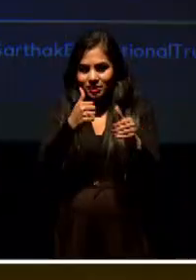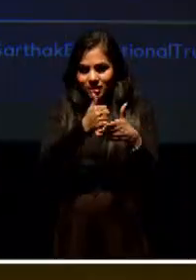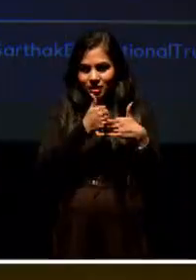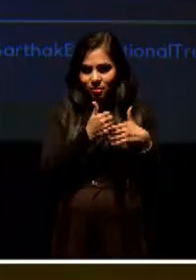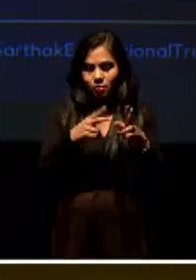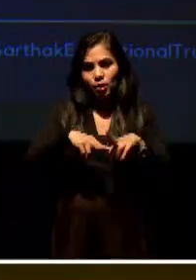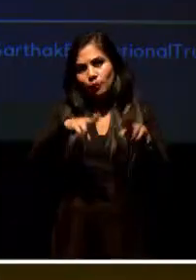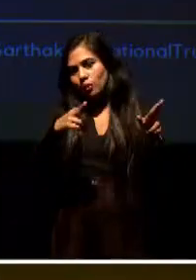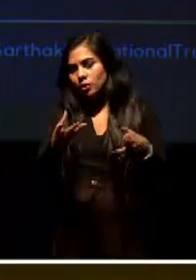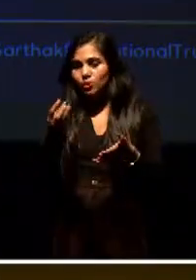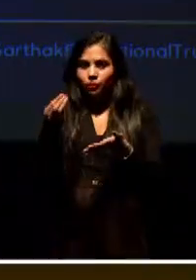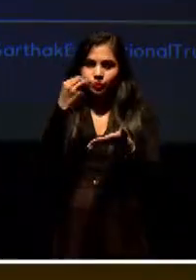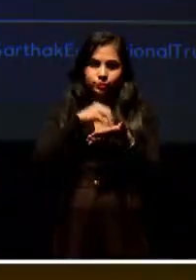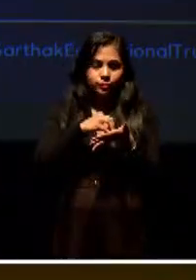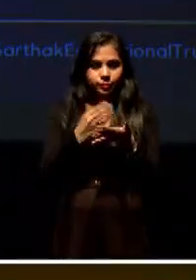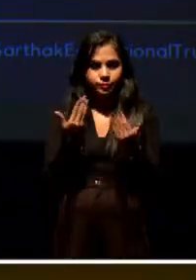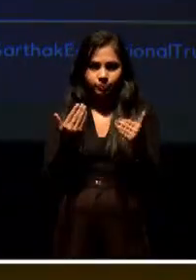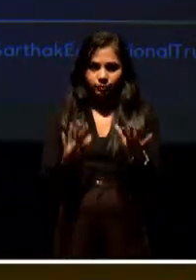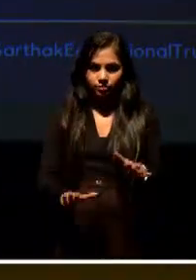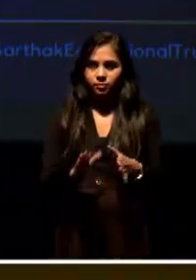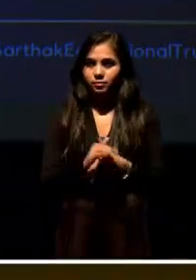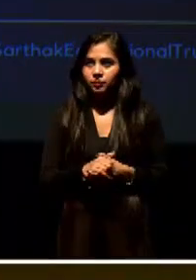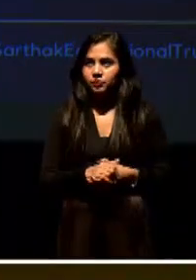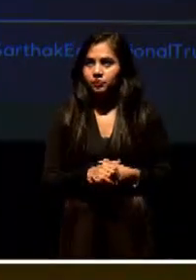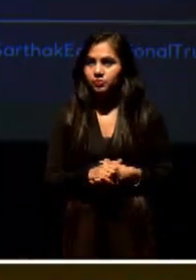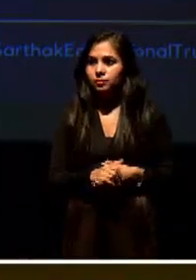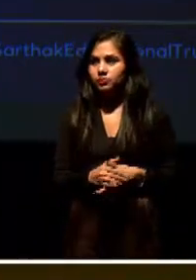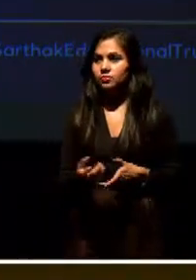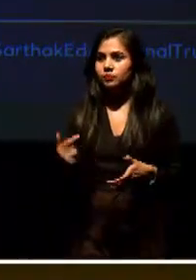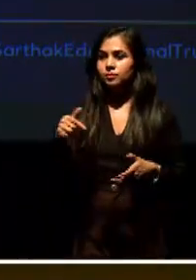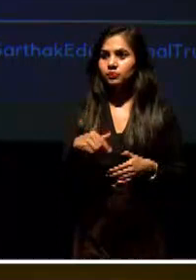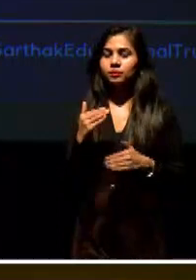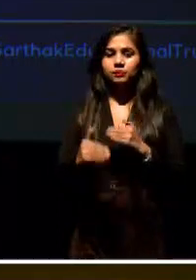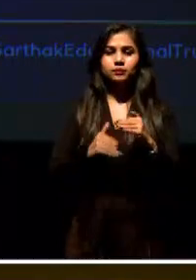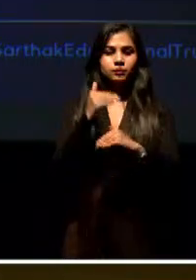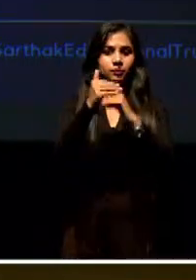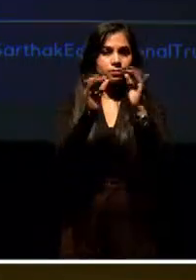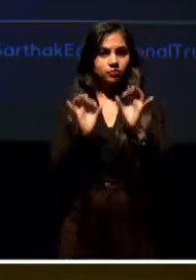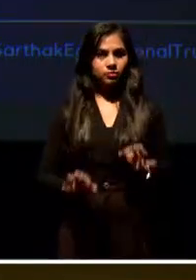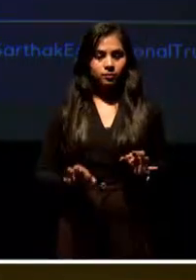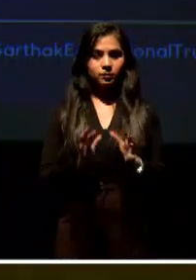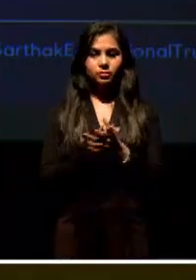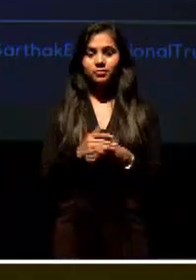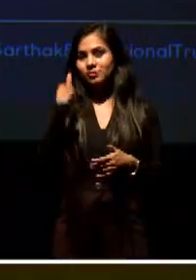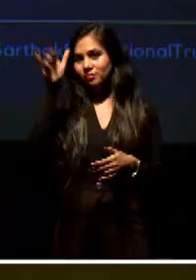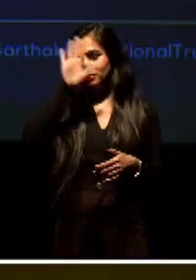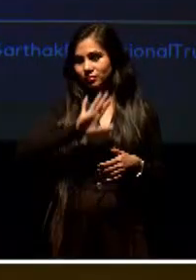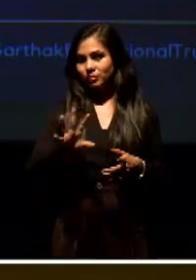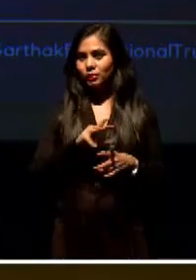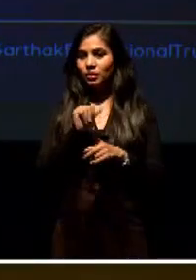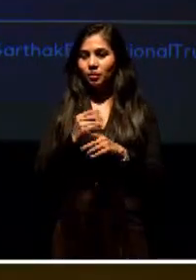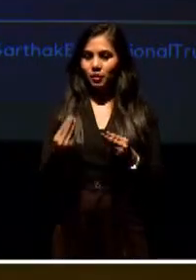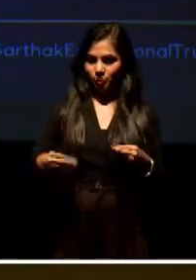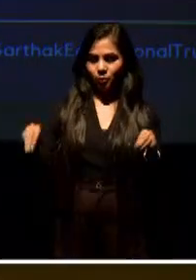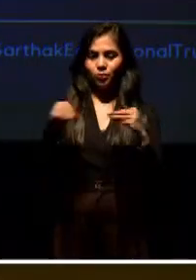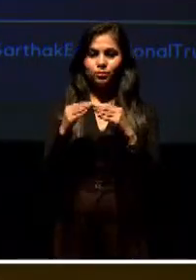पूरी इन्फॉर्मेशन हमें दे सकता है। तो उसमें काफ़ी अच्छे डेवलपमेंट्स हैं। इंडियन कॉन्टेक्स्ट में ऑफ कोर्स अभी बहुत डेवलपमेंट